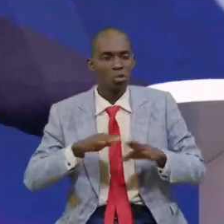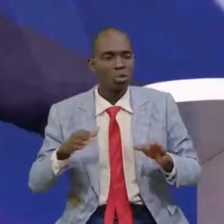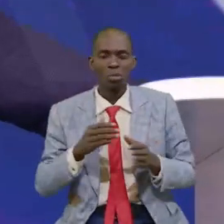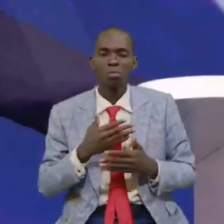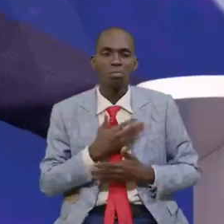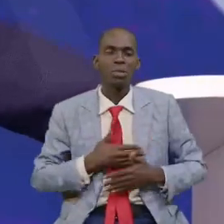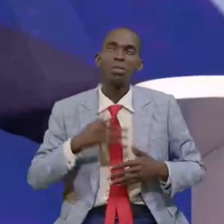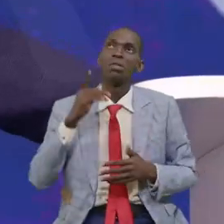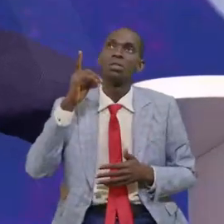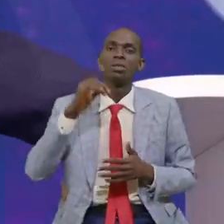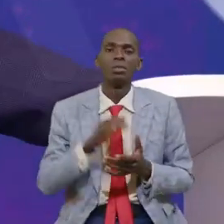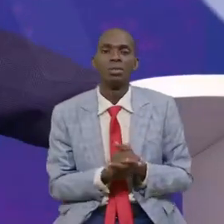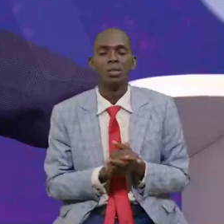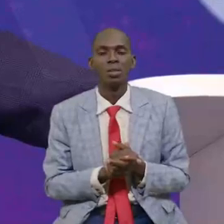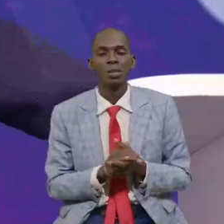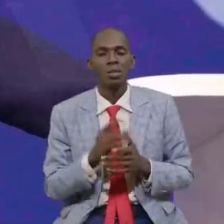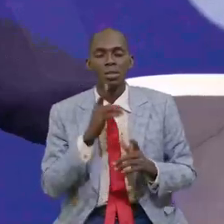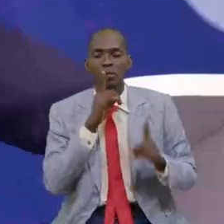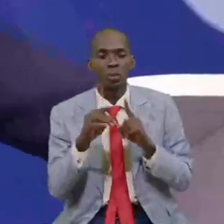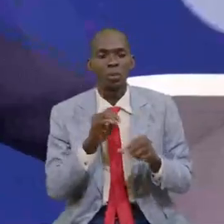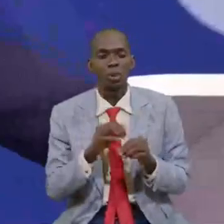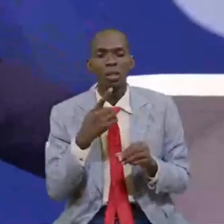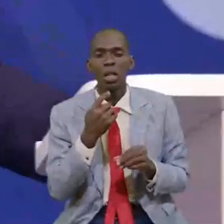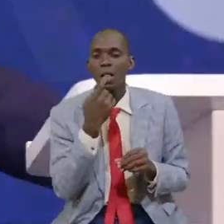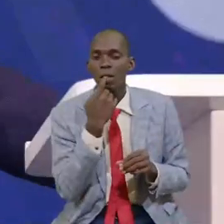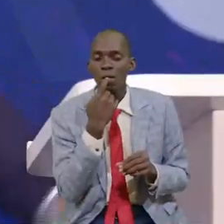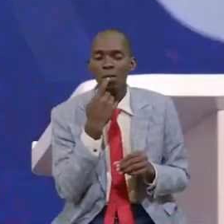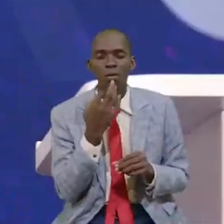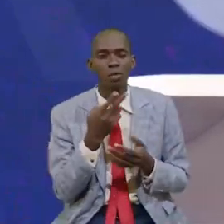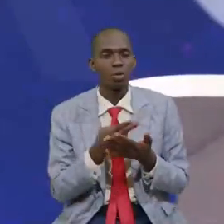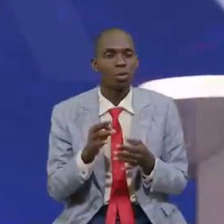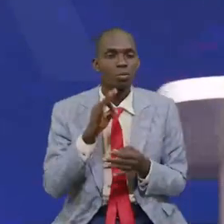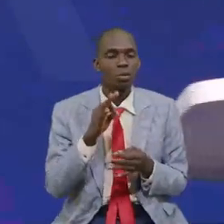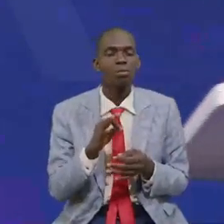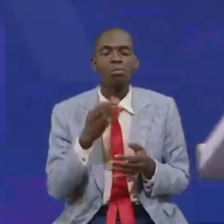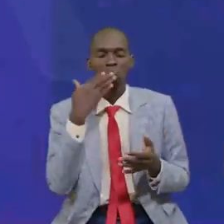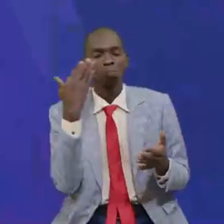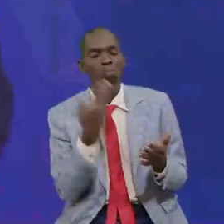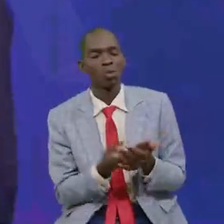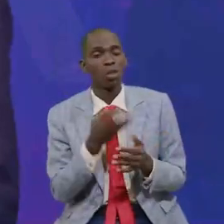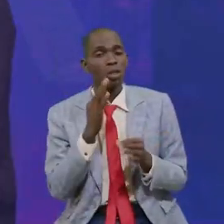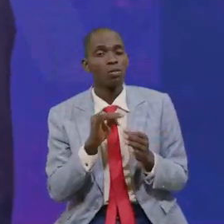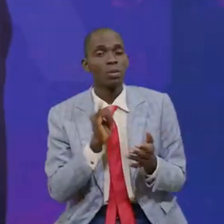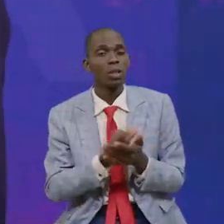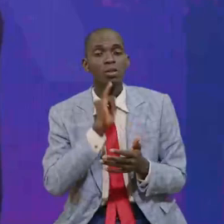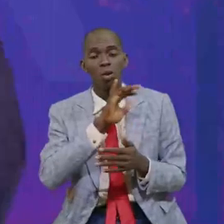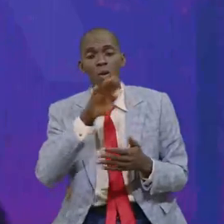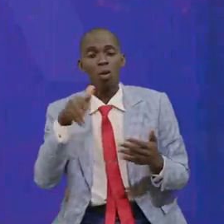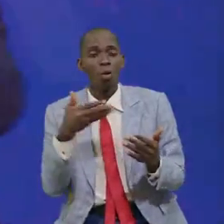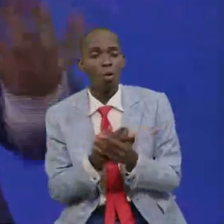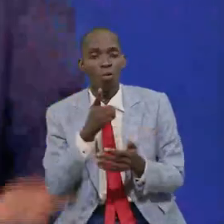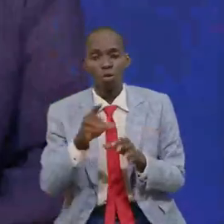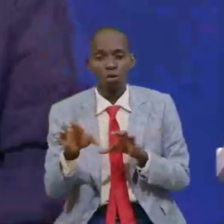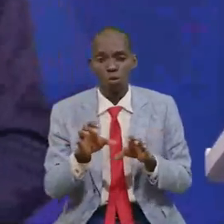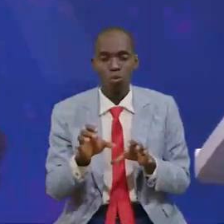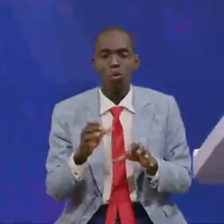agréables. Parler en langue, c'est bon, mais si c'est tout ce que tu sais faire, tu parles en langue, tu bats ta femme,